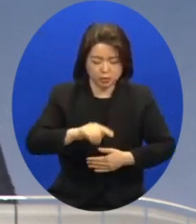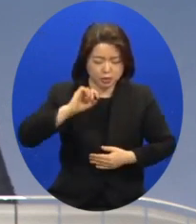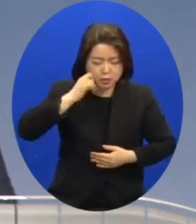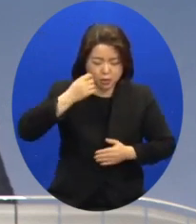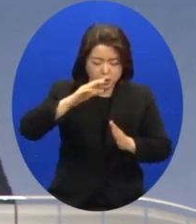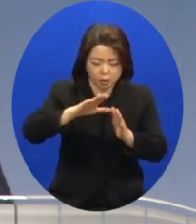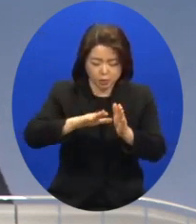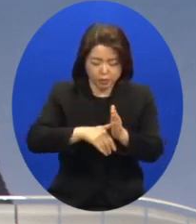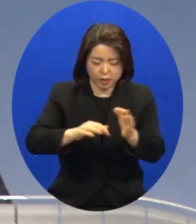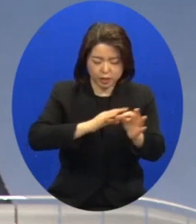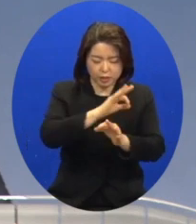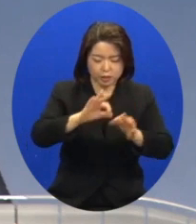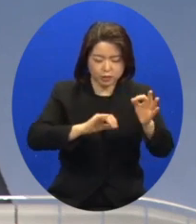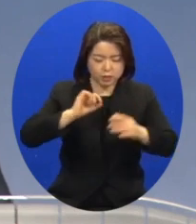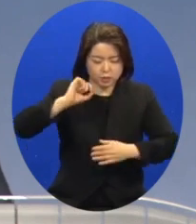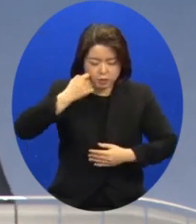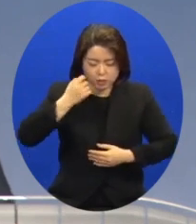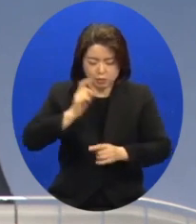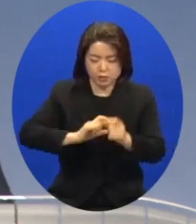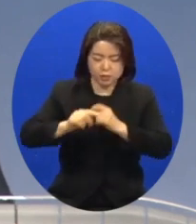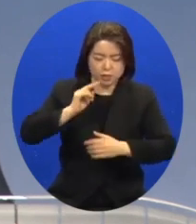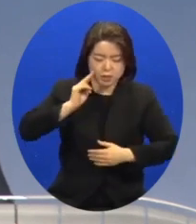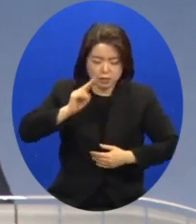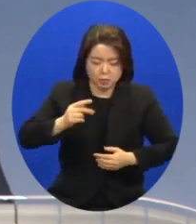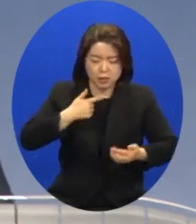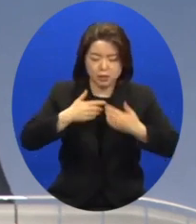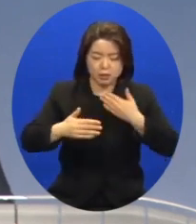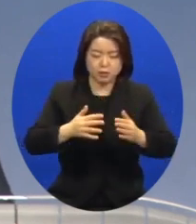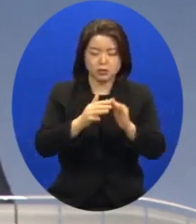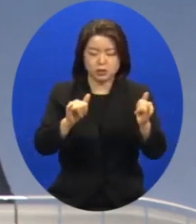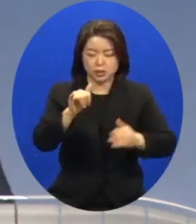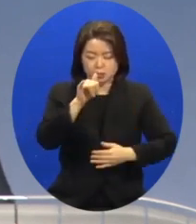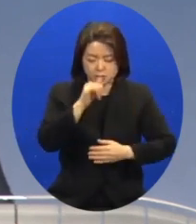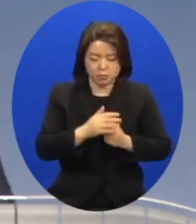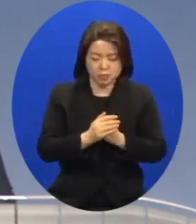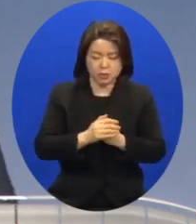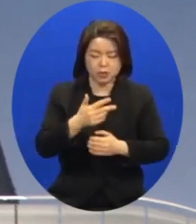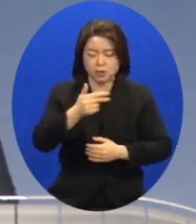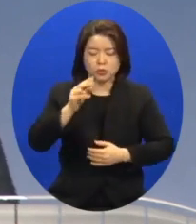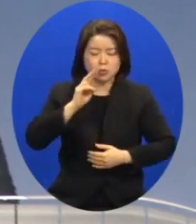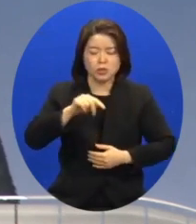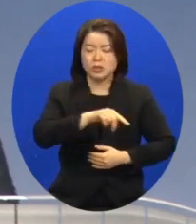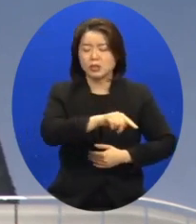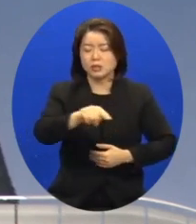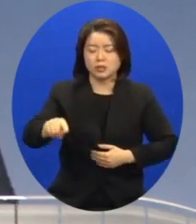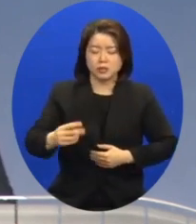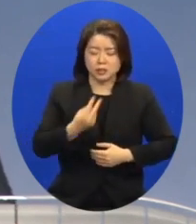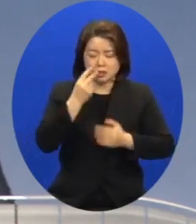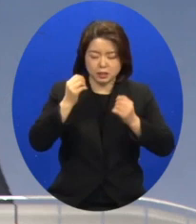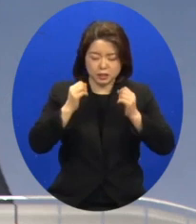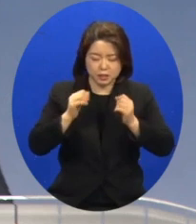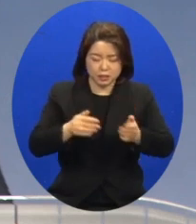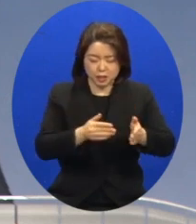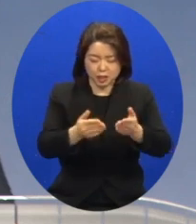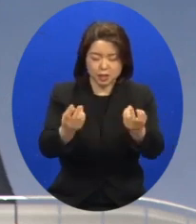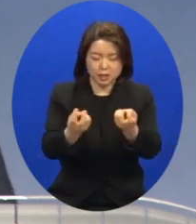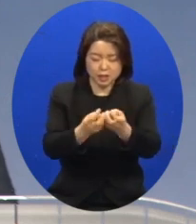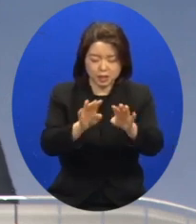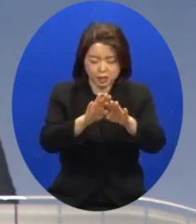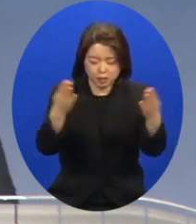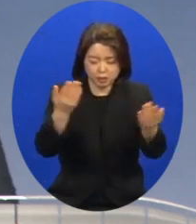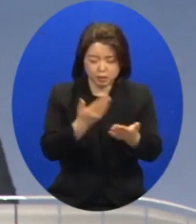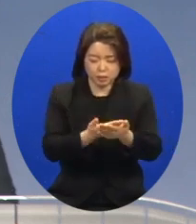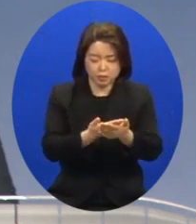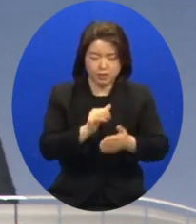때에 경제적 어려움을 심하게 겪는 이들이 있습니다. 주여, 그들이 살 길을 열어주소서.